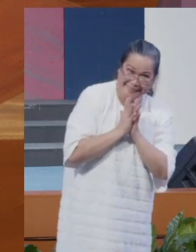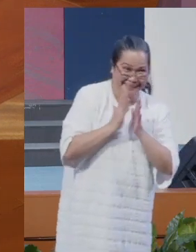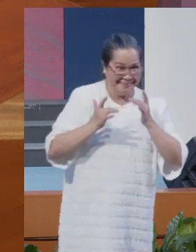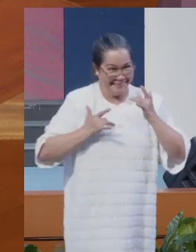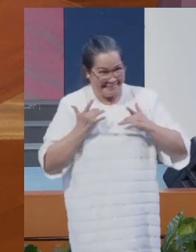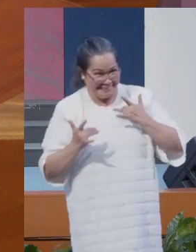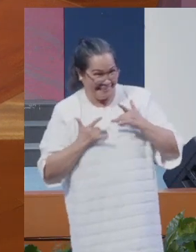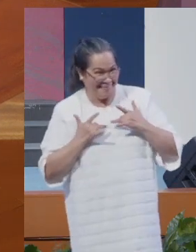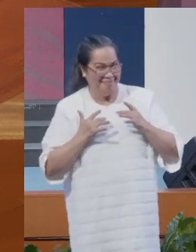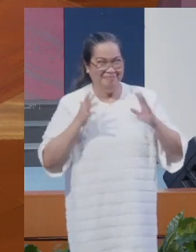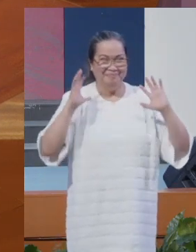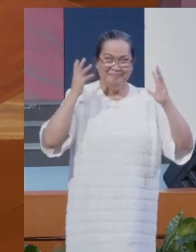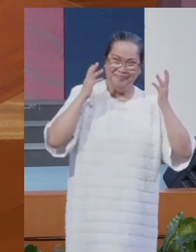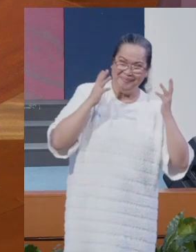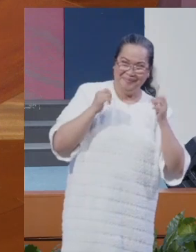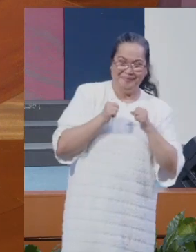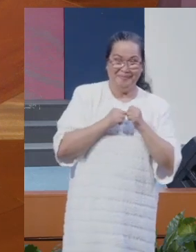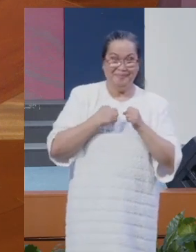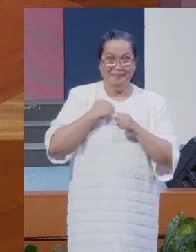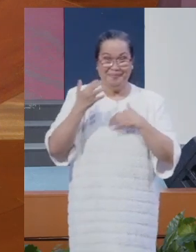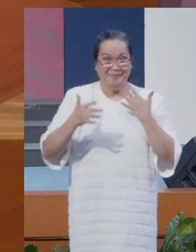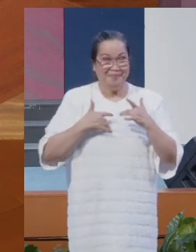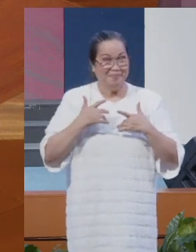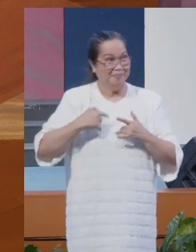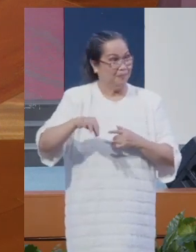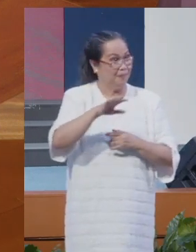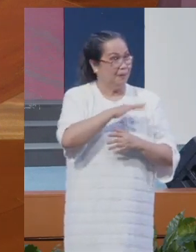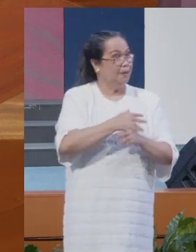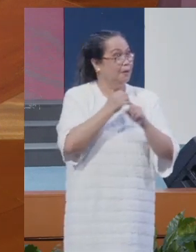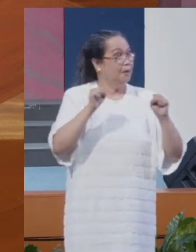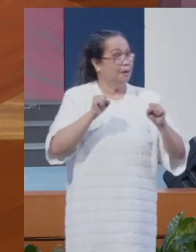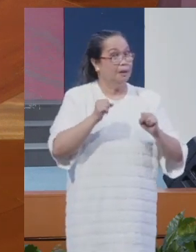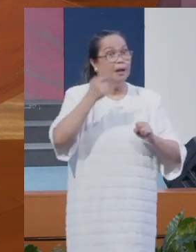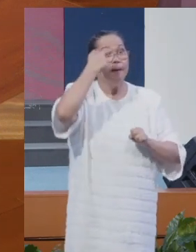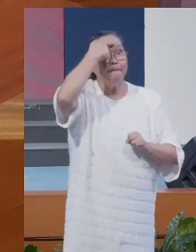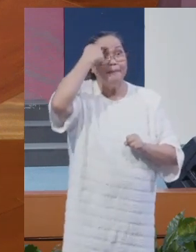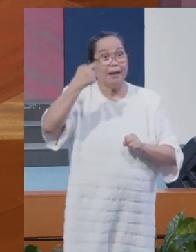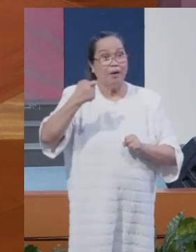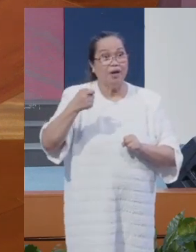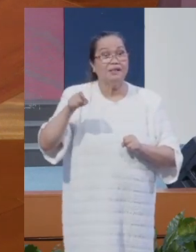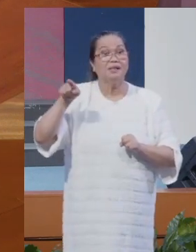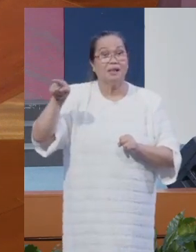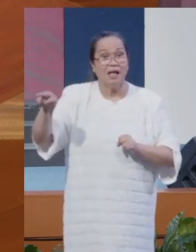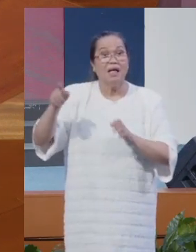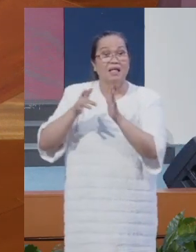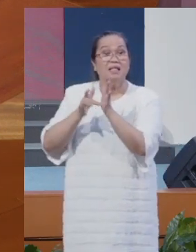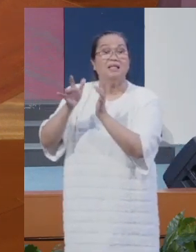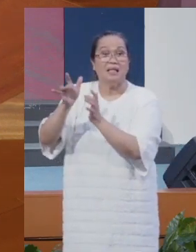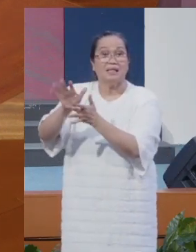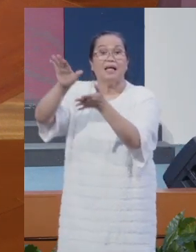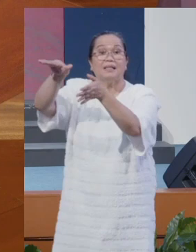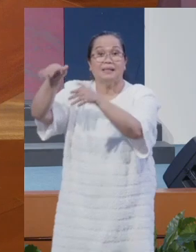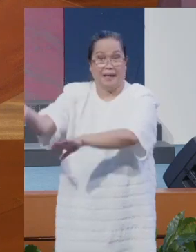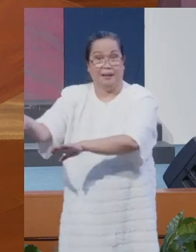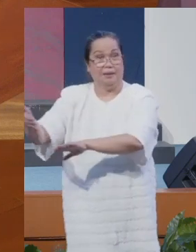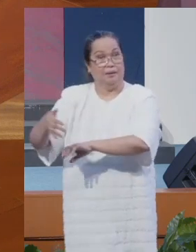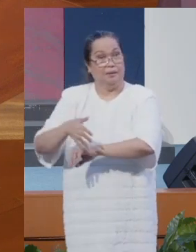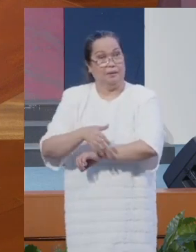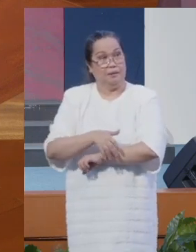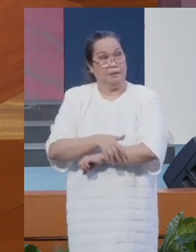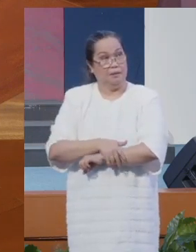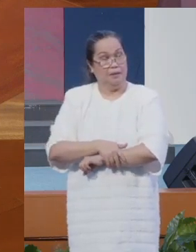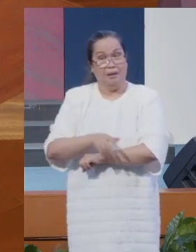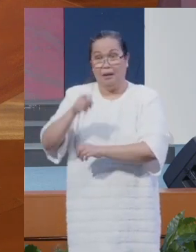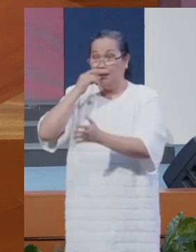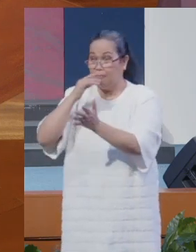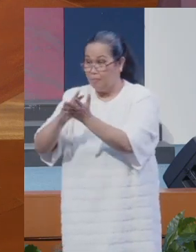tayo nakakapag-rejoice sa ating kaligtasan dahil ang kanyang katawan ay dinurog at ang kanyang